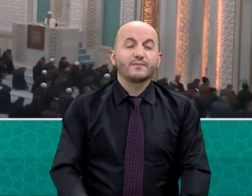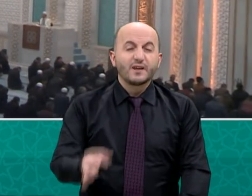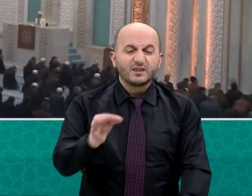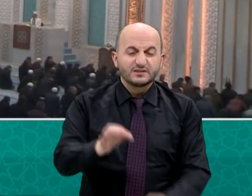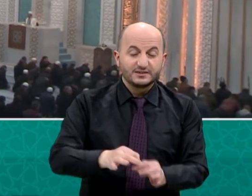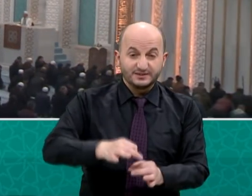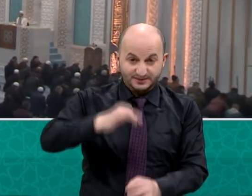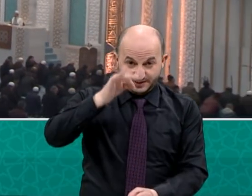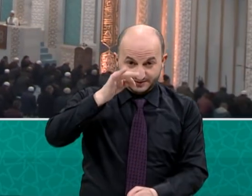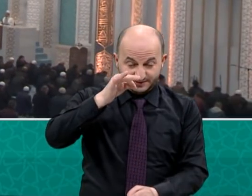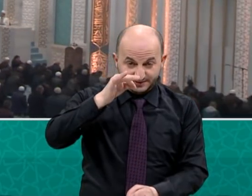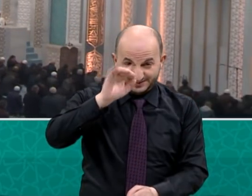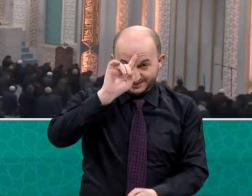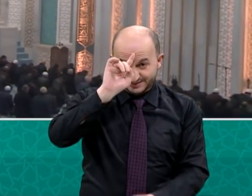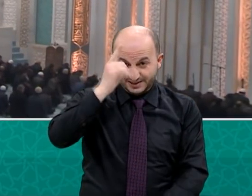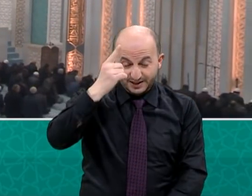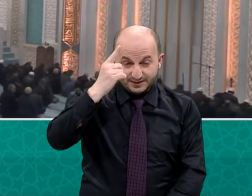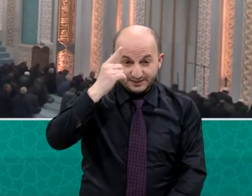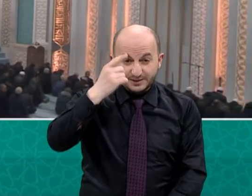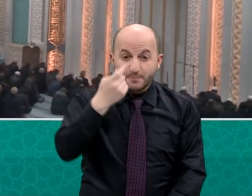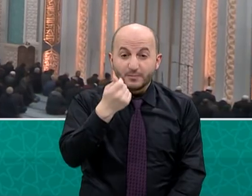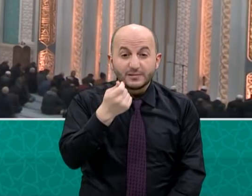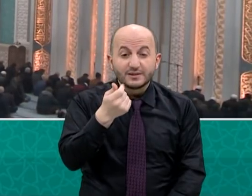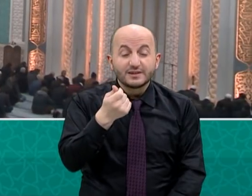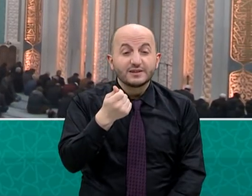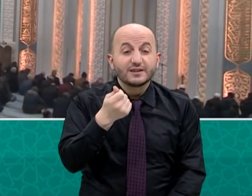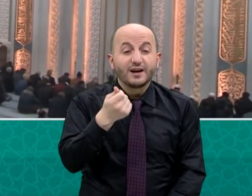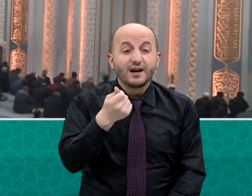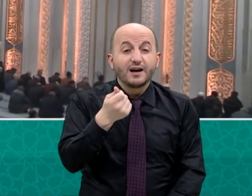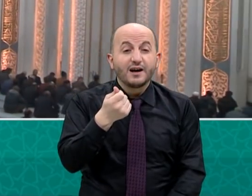İnsanoğlu sadece maddi ve